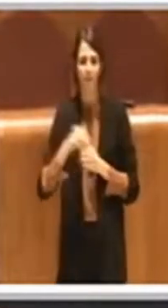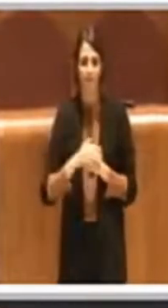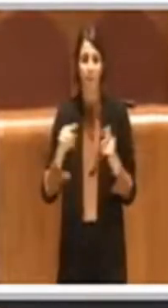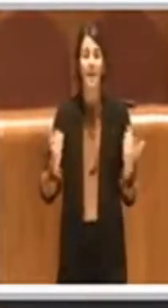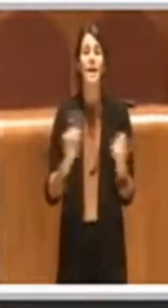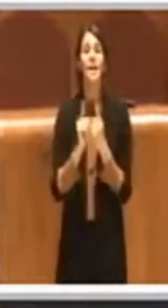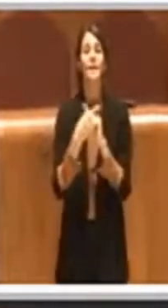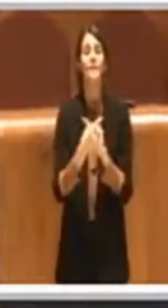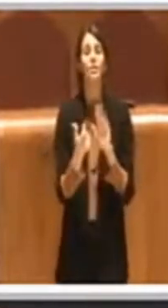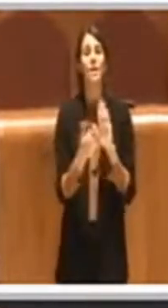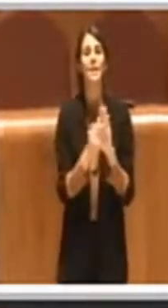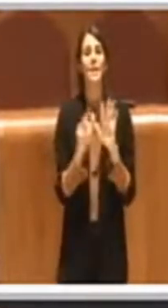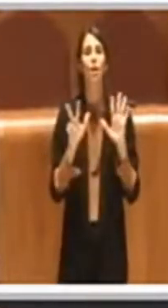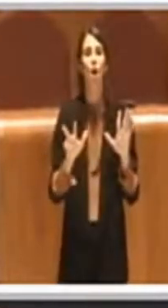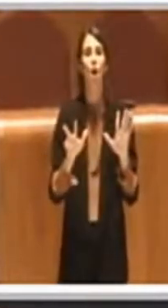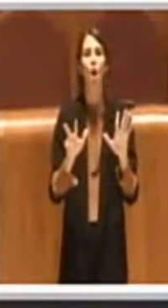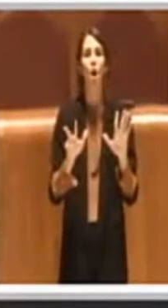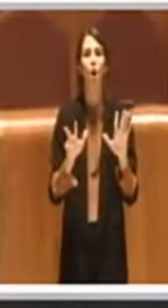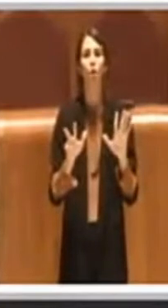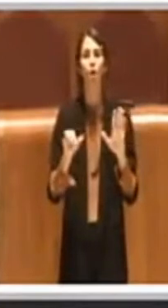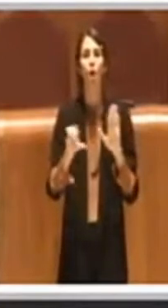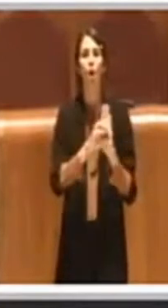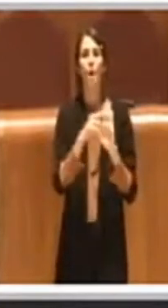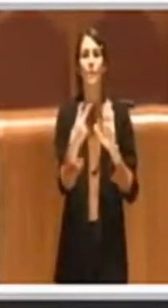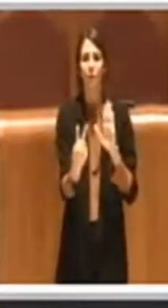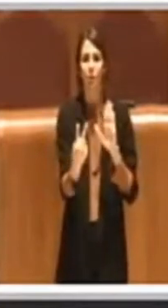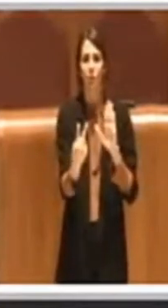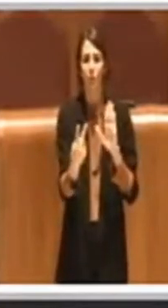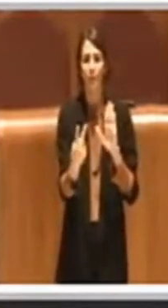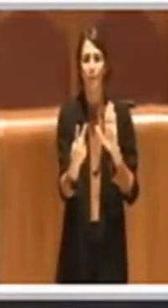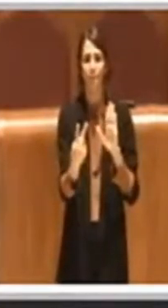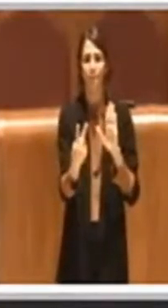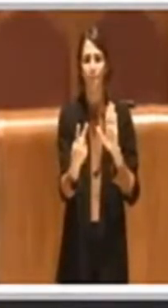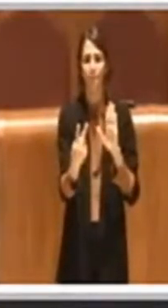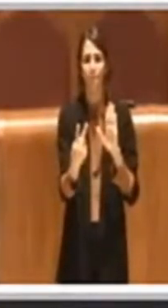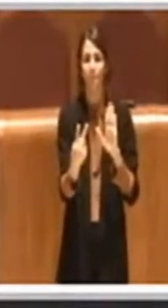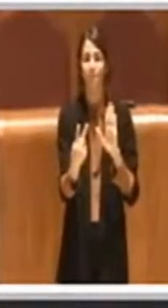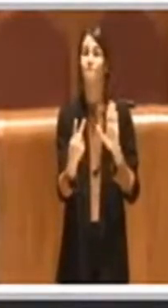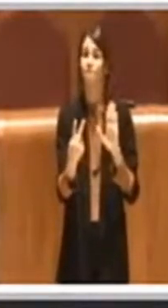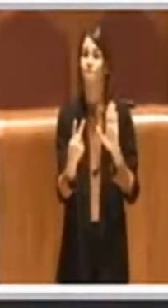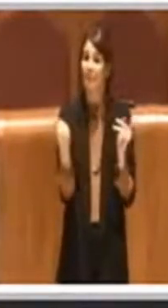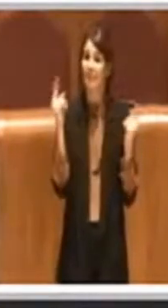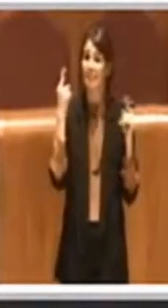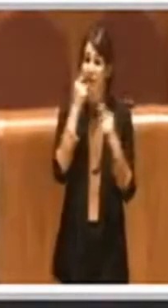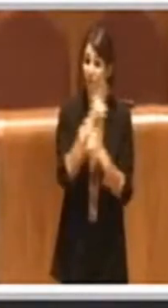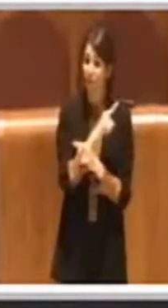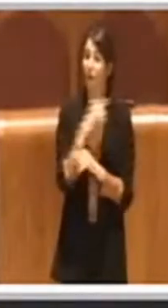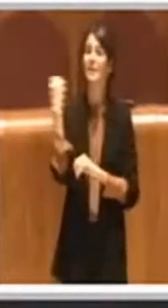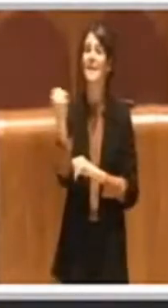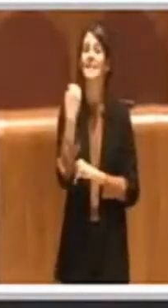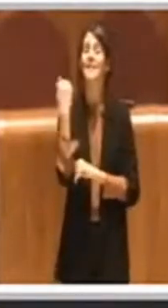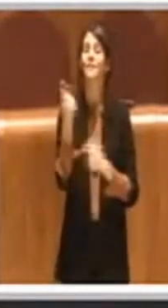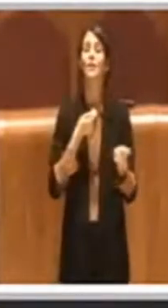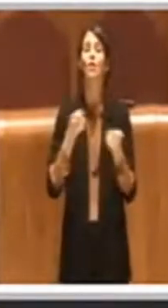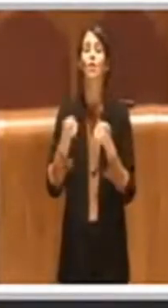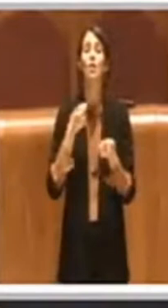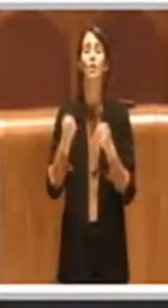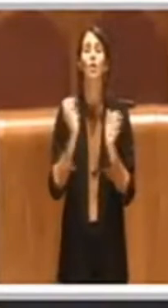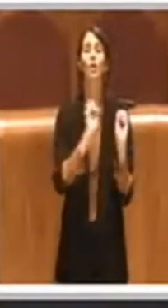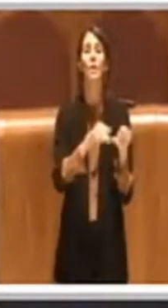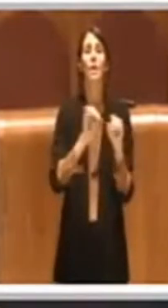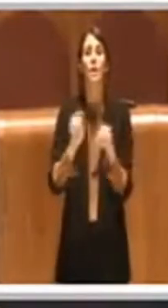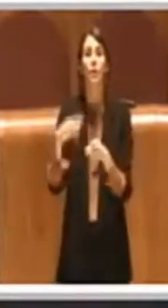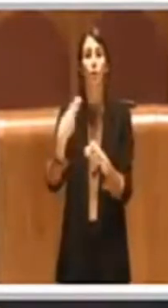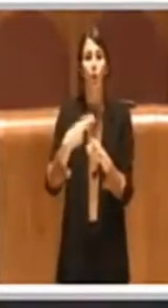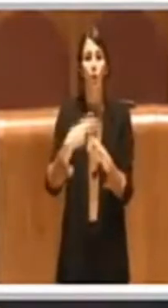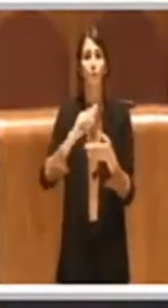8 è indicato al comma 2 alla luce della complessità peculiarità il servizio gestione dei rifiuti urbani in città di roma il